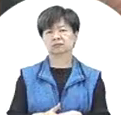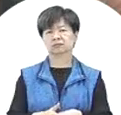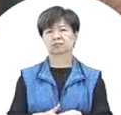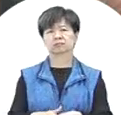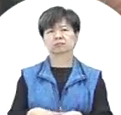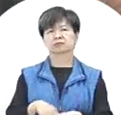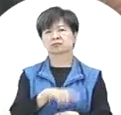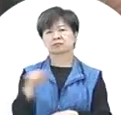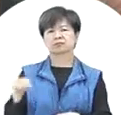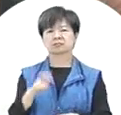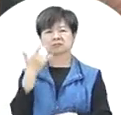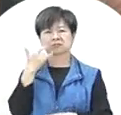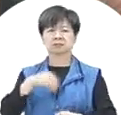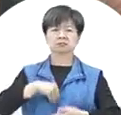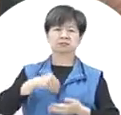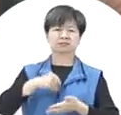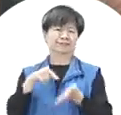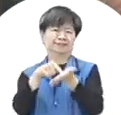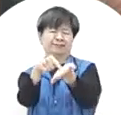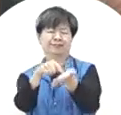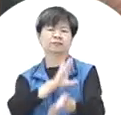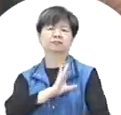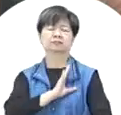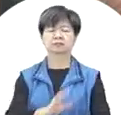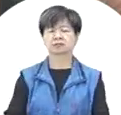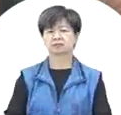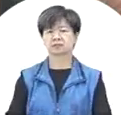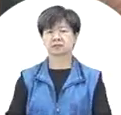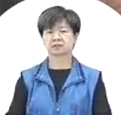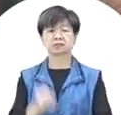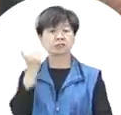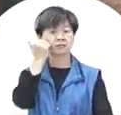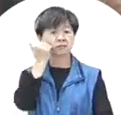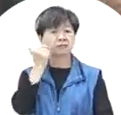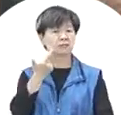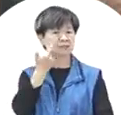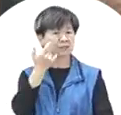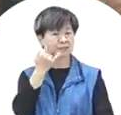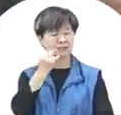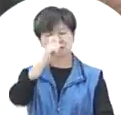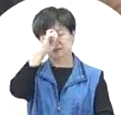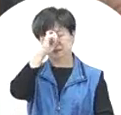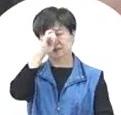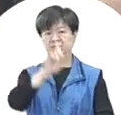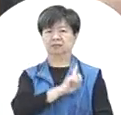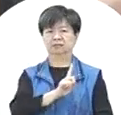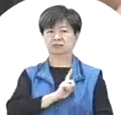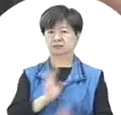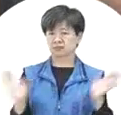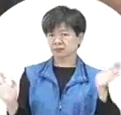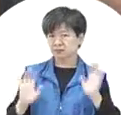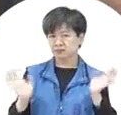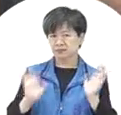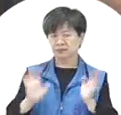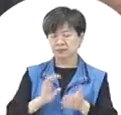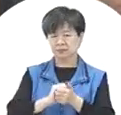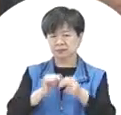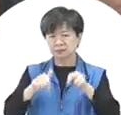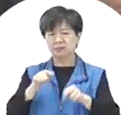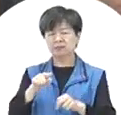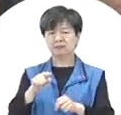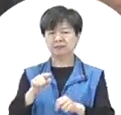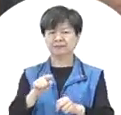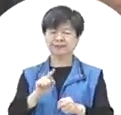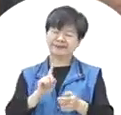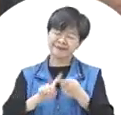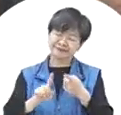长。因为我想说，假如今天有爸爸妈妈希望自己的小朋友直接就把他定位为他有问题学生，